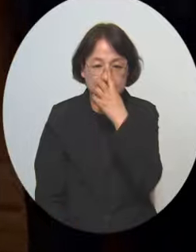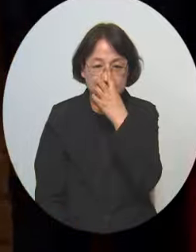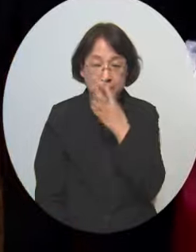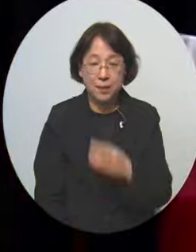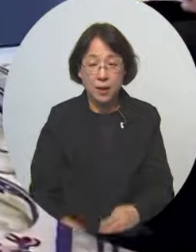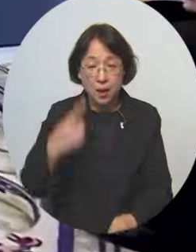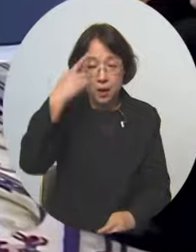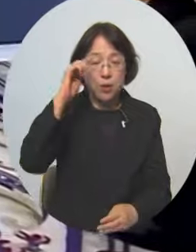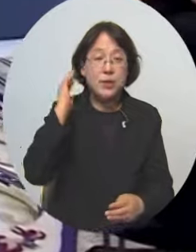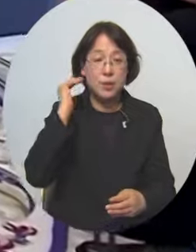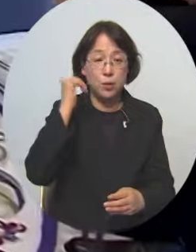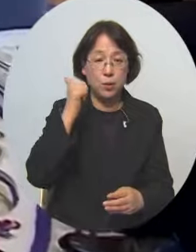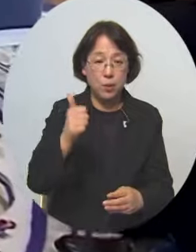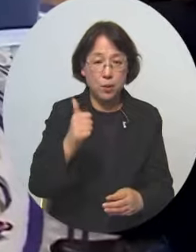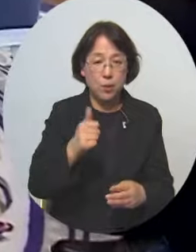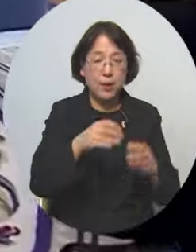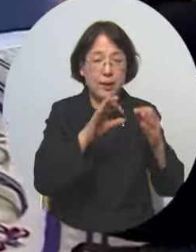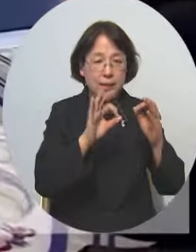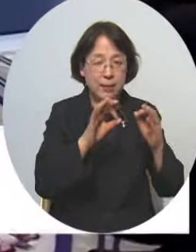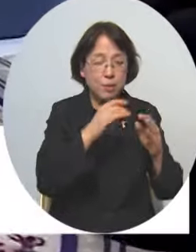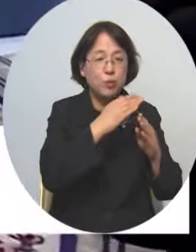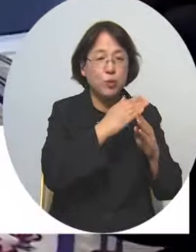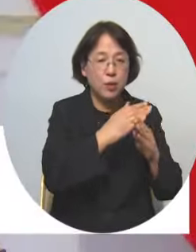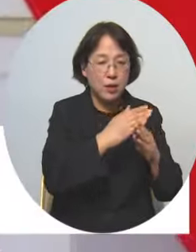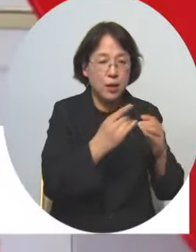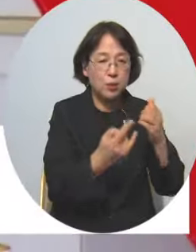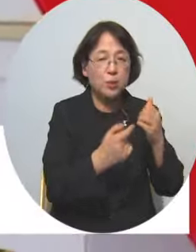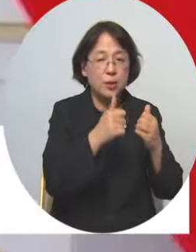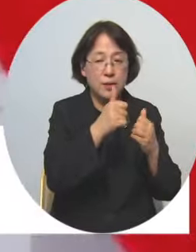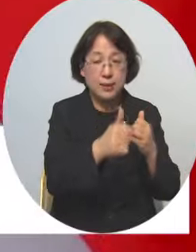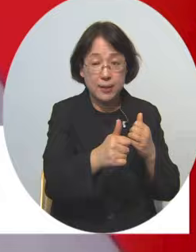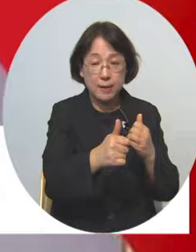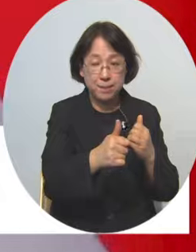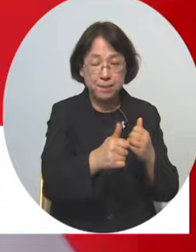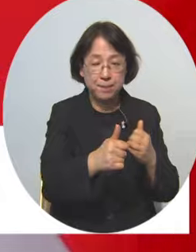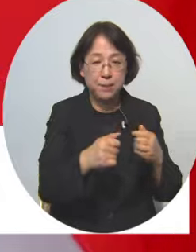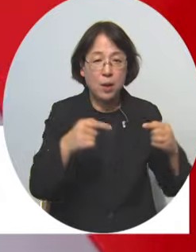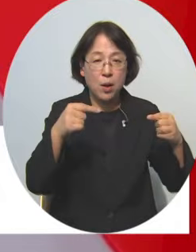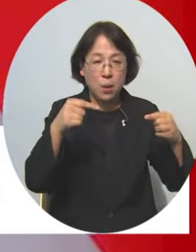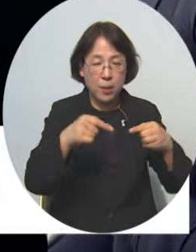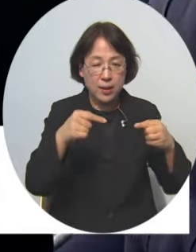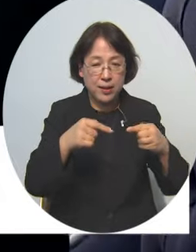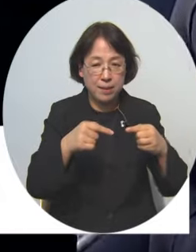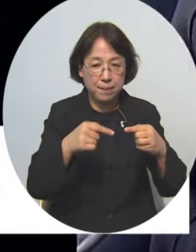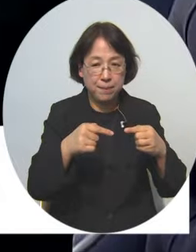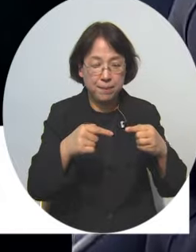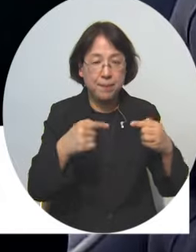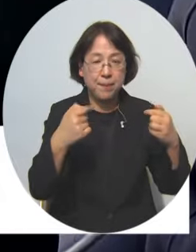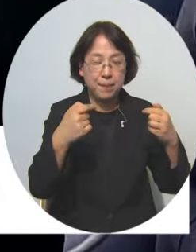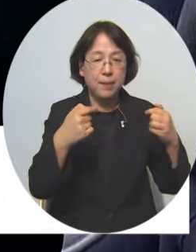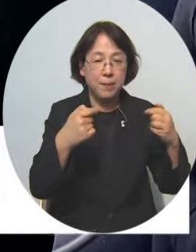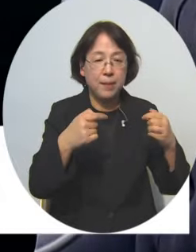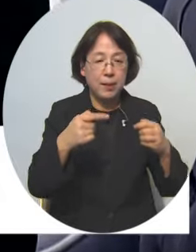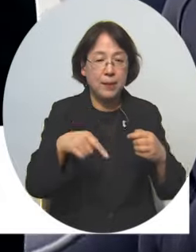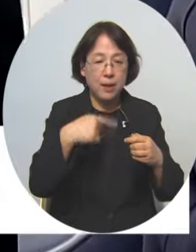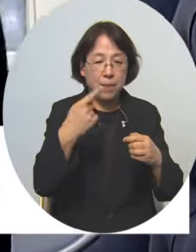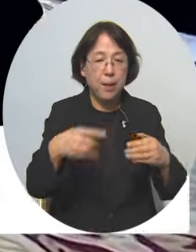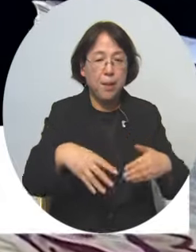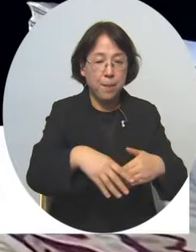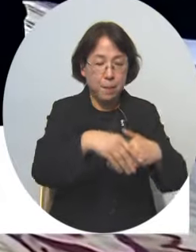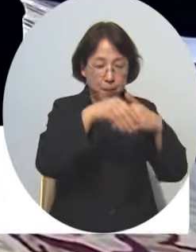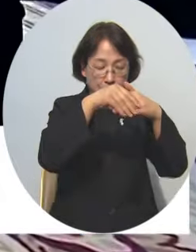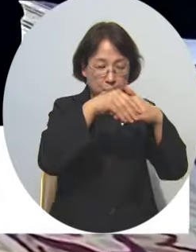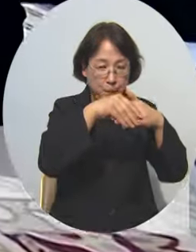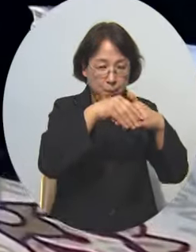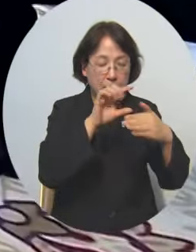푸틴 러시아 대통령과 김정은 북한 국무위원장이 확대 정상회담과 1대1 회담을 마치고 포괄적 전략 동반자